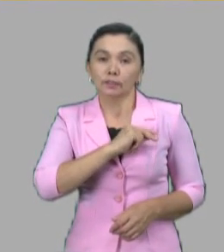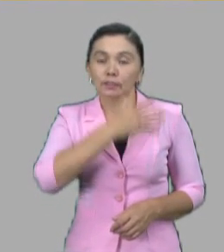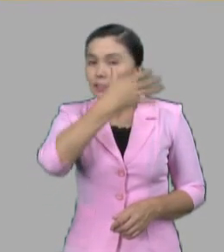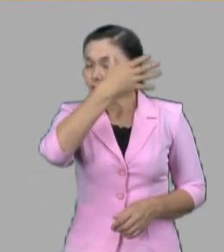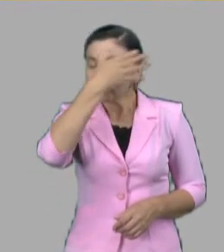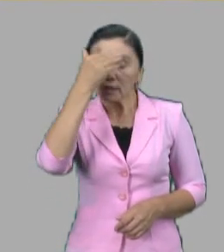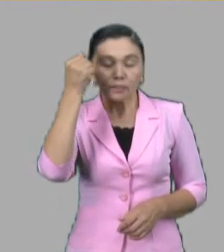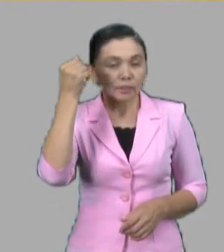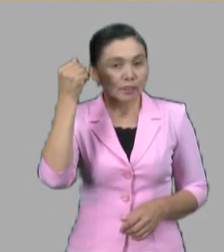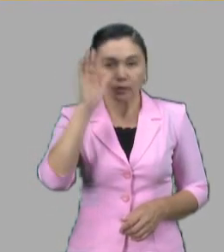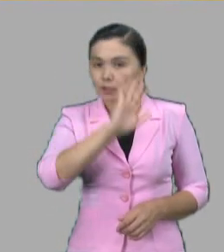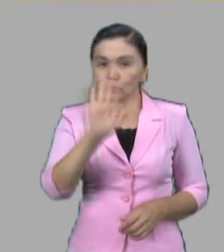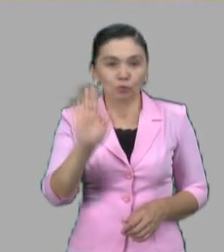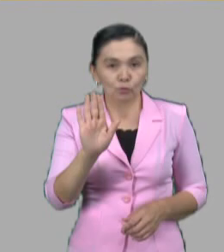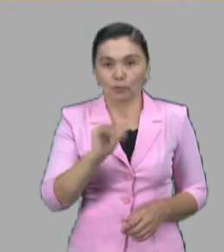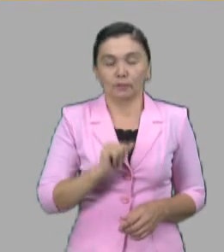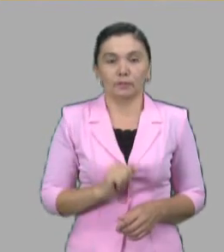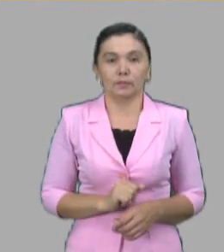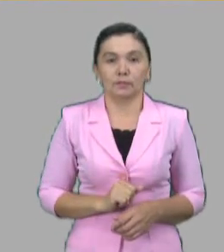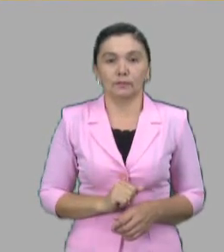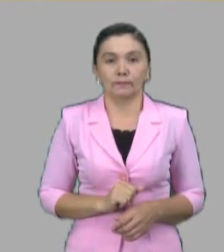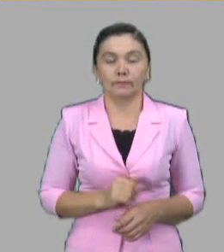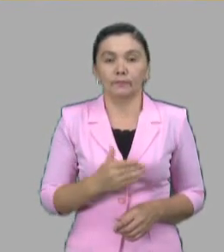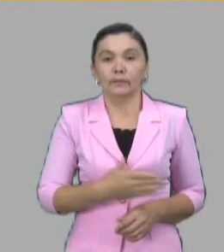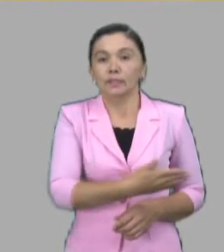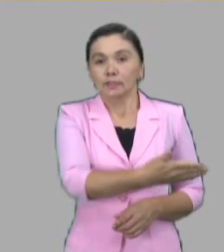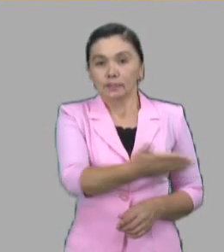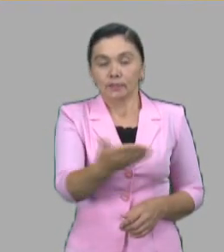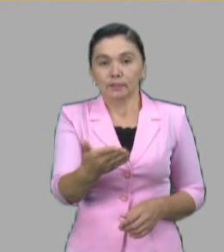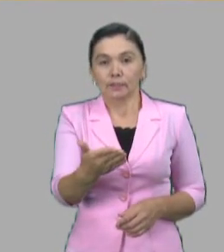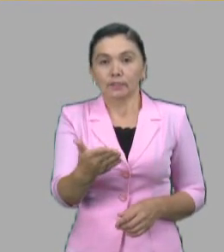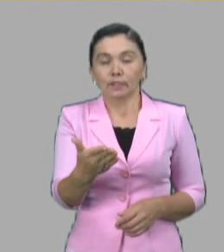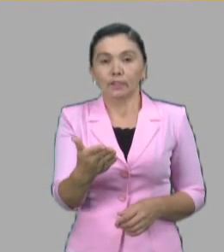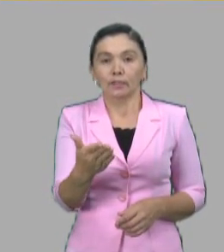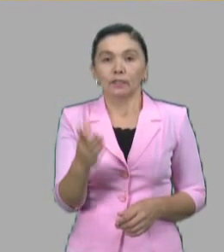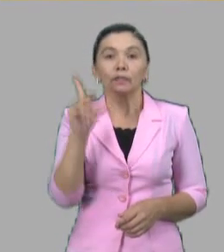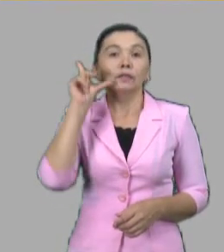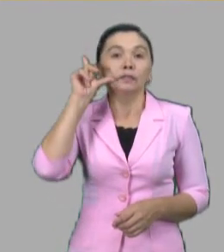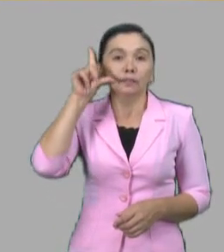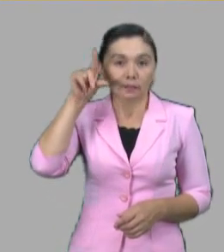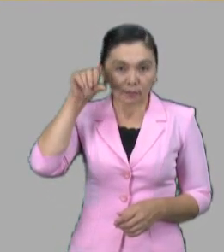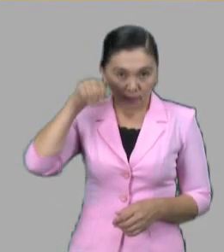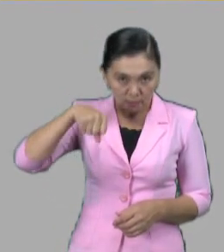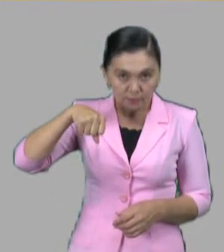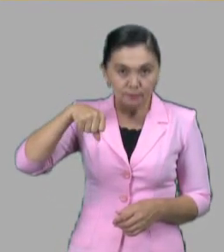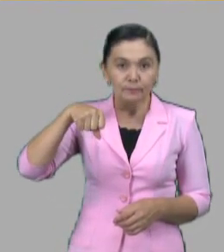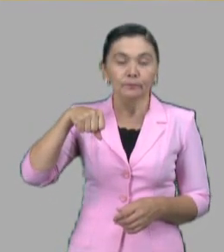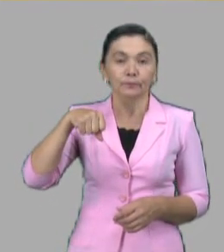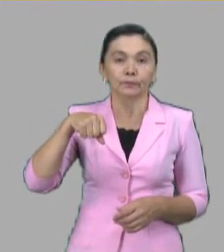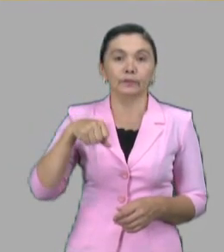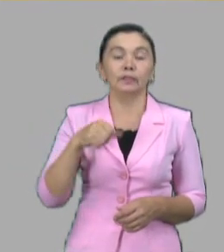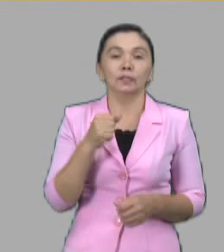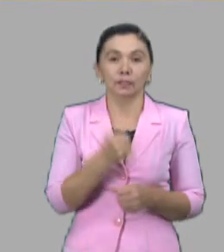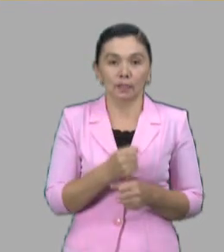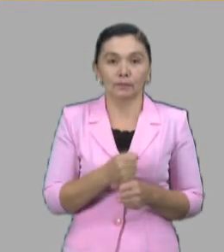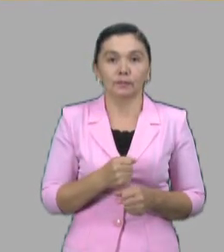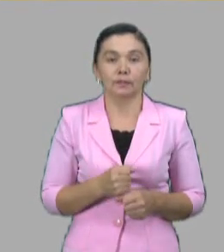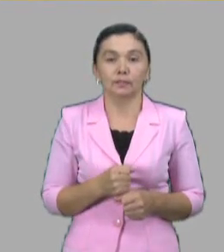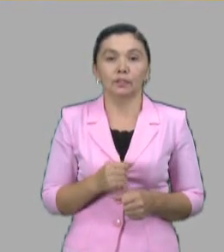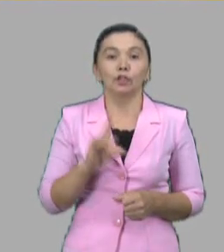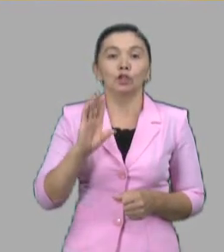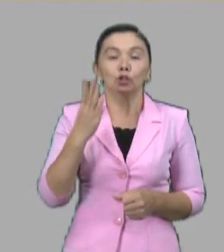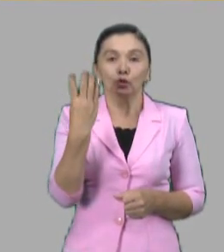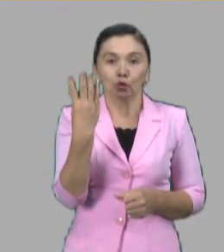Эмгегиңиздерди эч качан унутпайбыз. Сиздерге таазим кылабыз. 4-чү